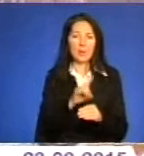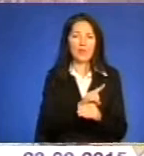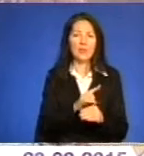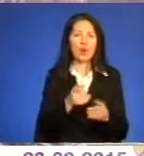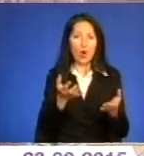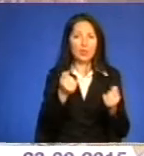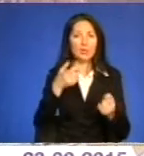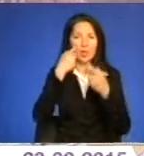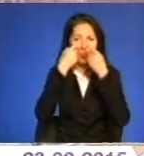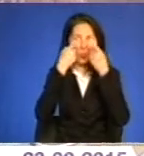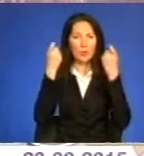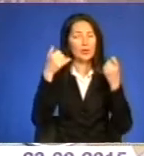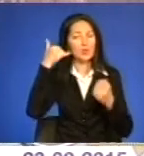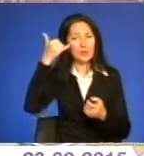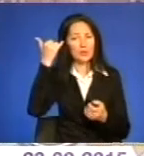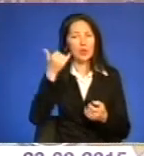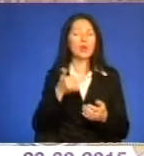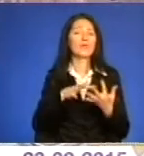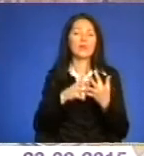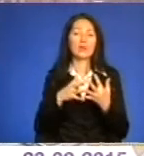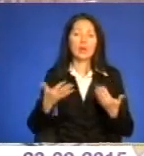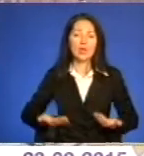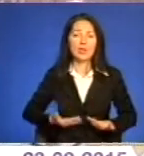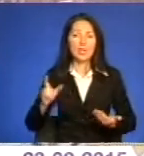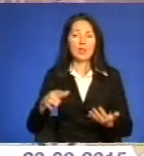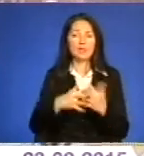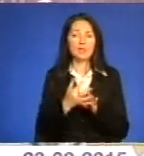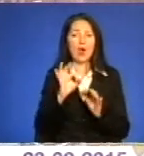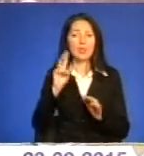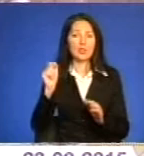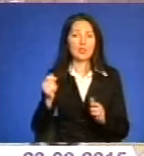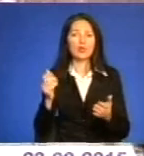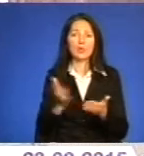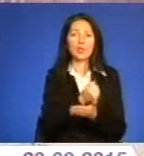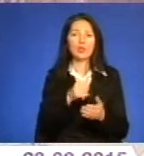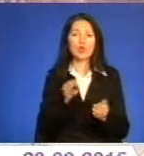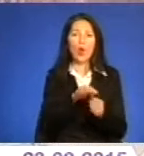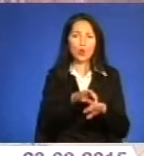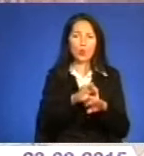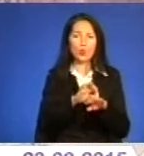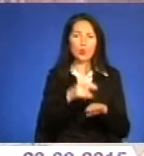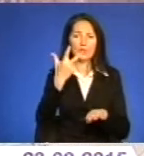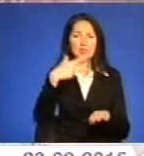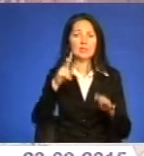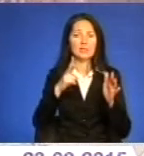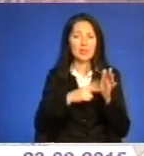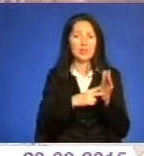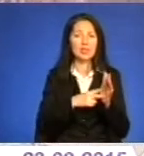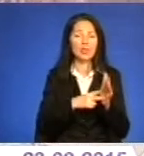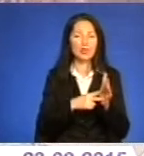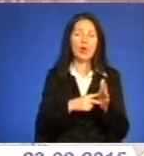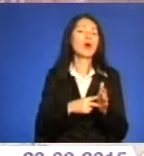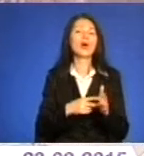труп власника 37-річного мешканця села Олексинці. Зразу ж на місце виїхала слідчо-оперативна